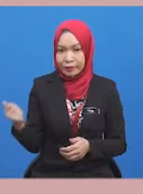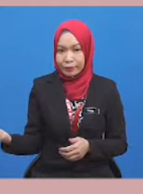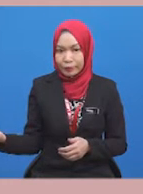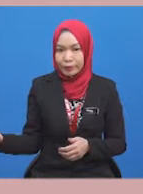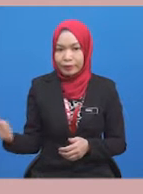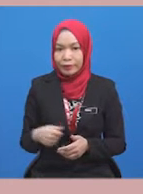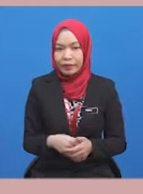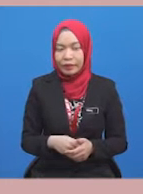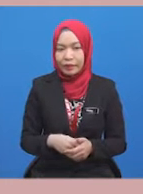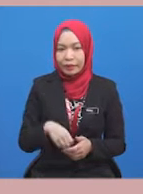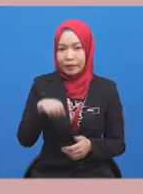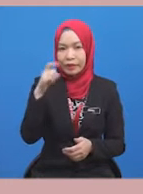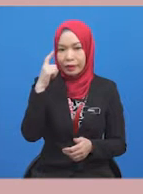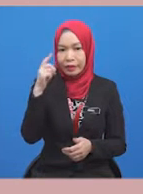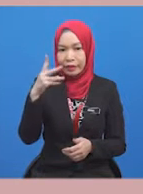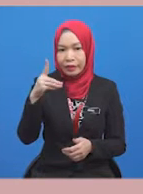eyedropper tool,